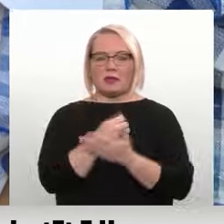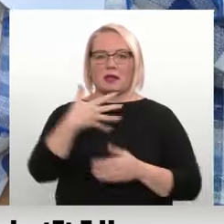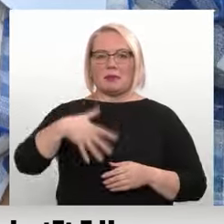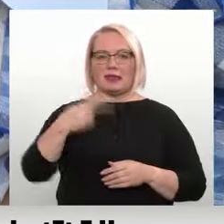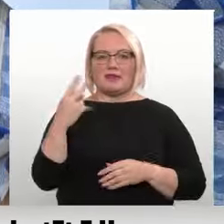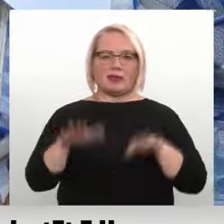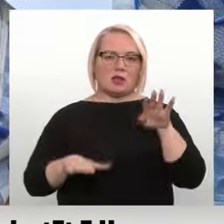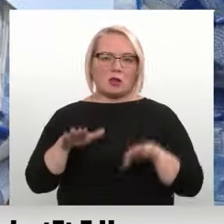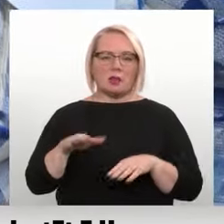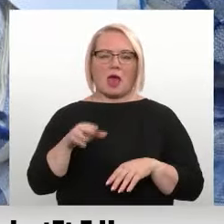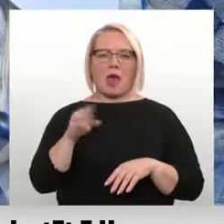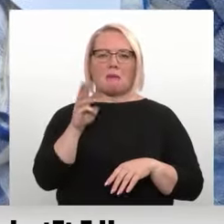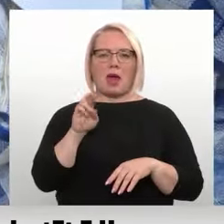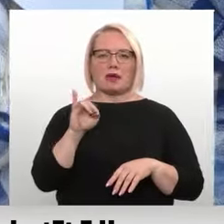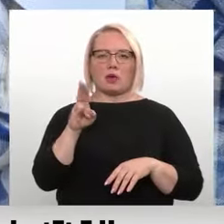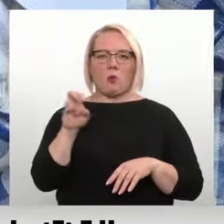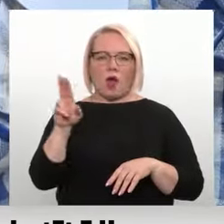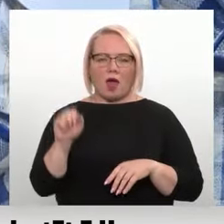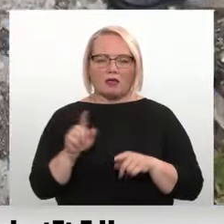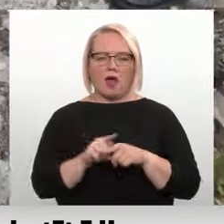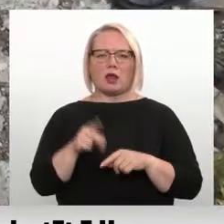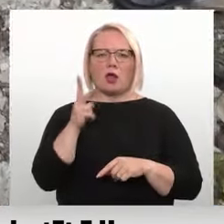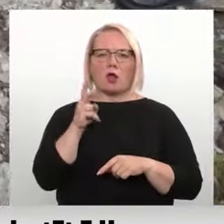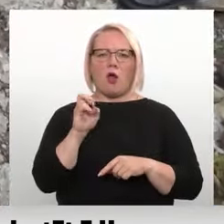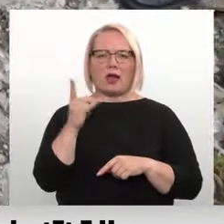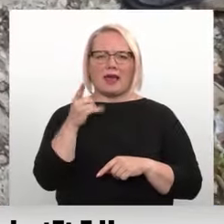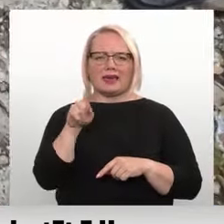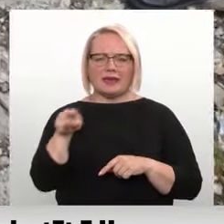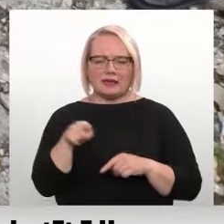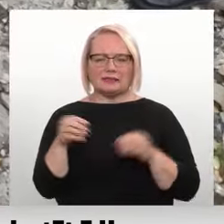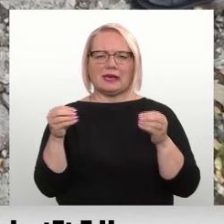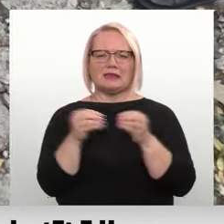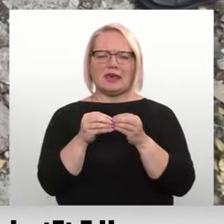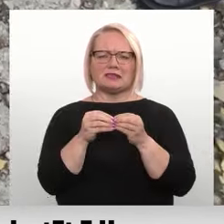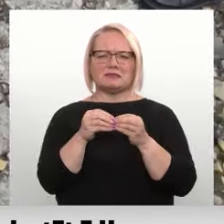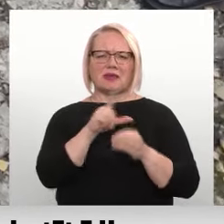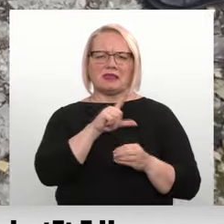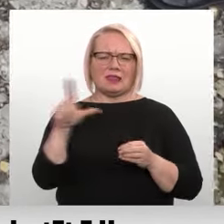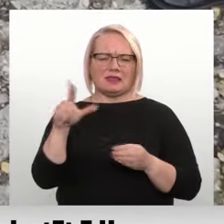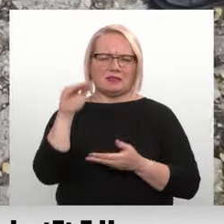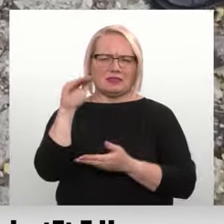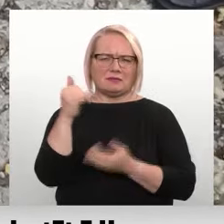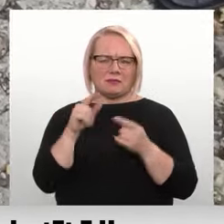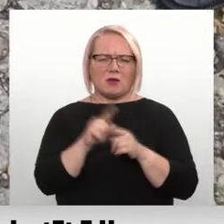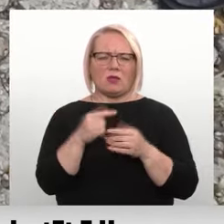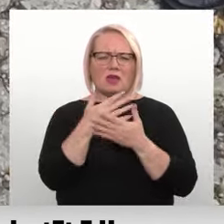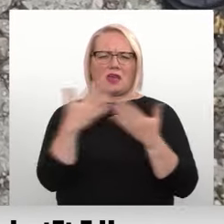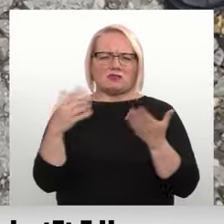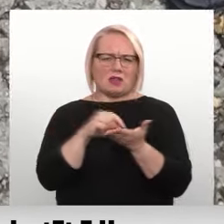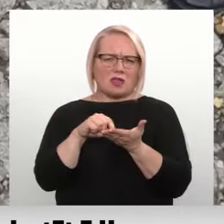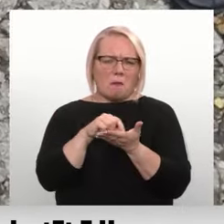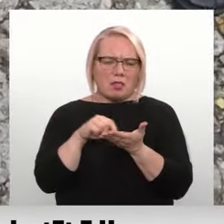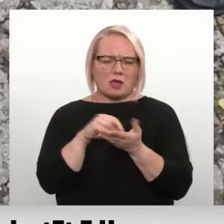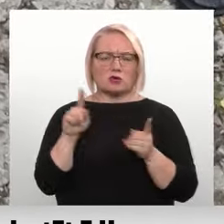52 kg marihuānas, 0,5 kg kokaīna, 10 litru oksibutarāta, 2000 MDMA tablešu un